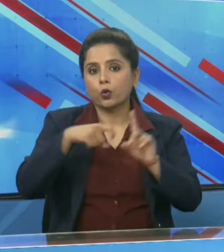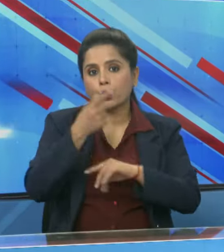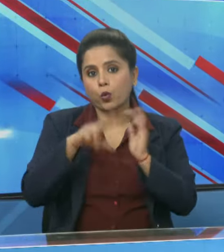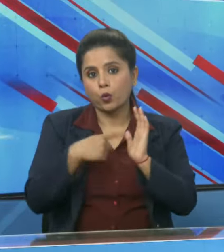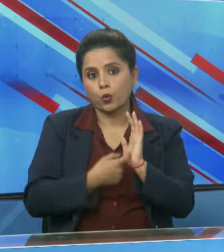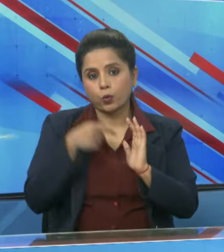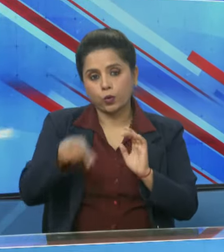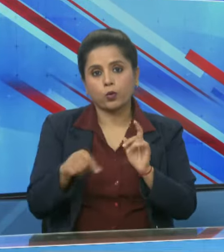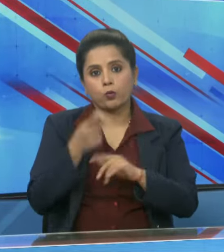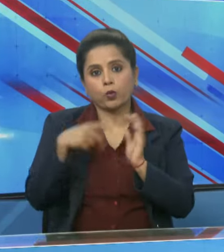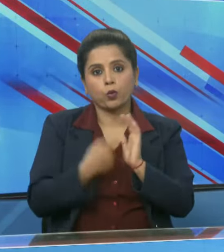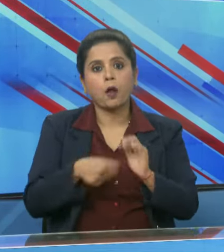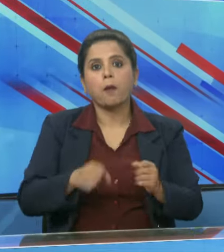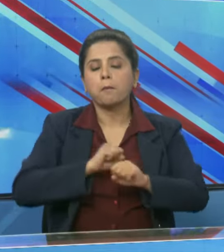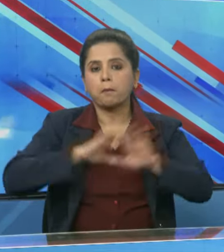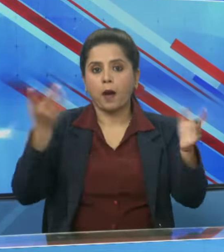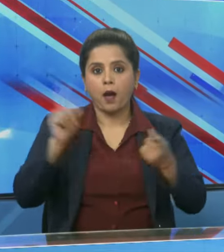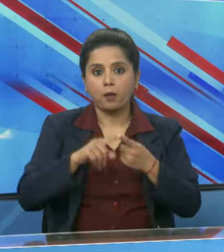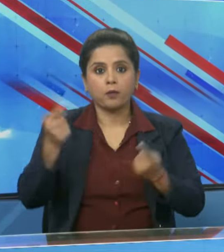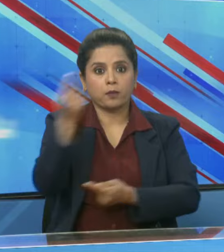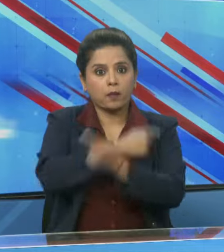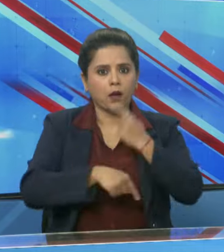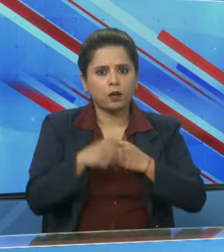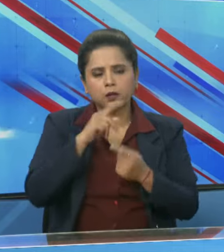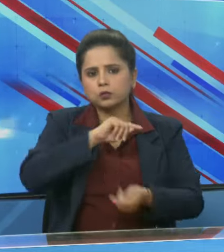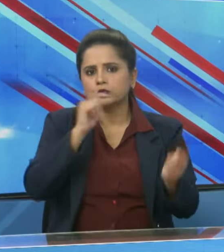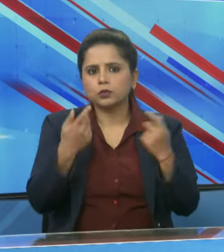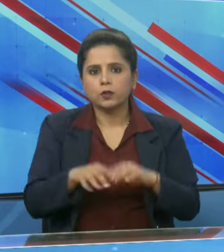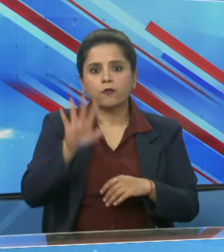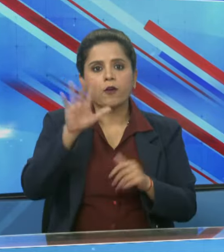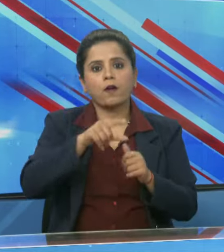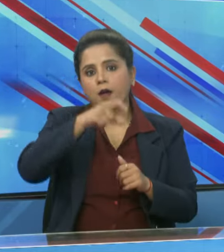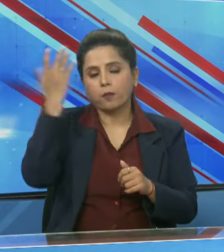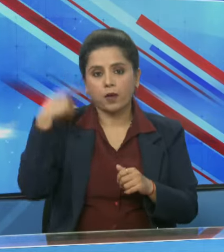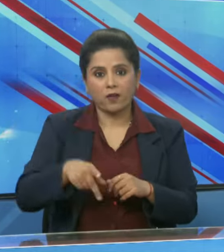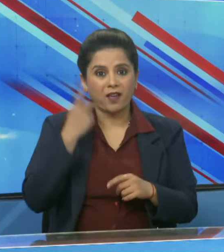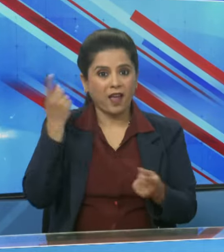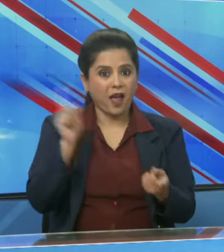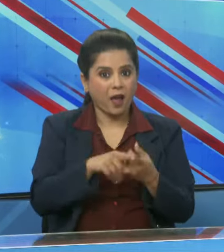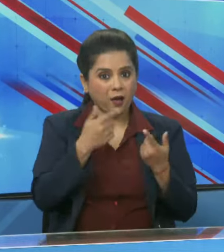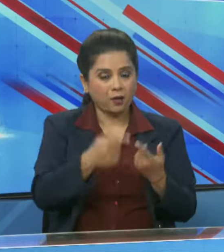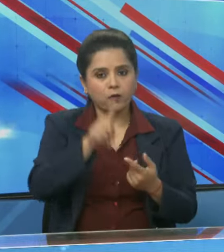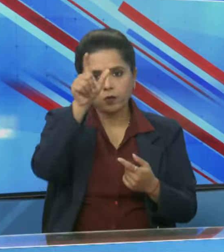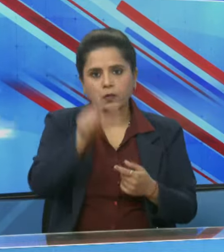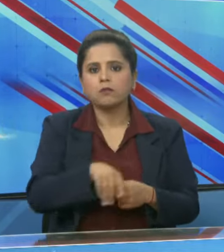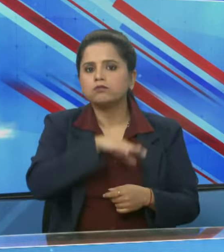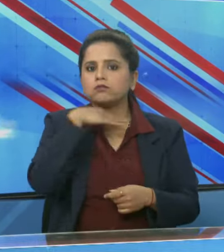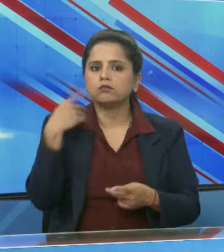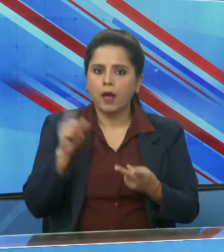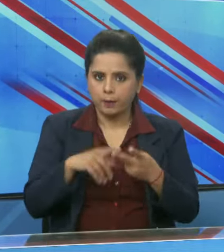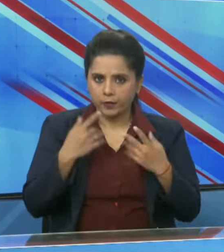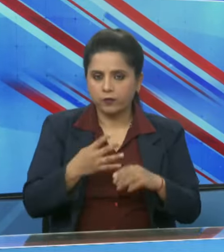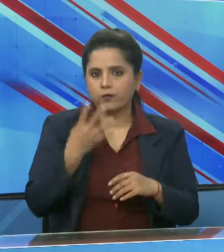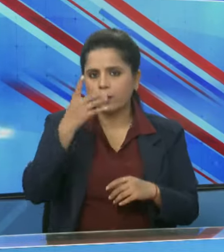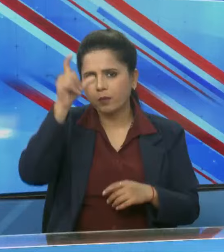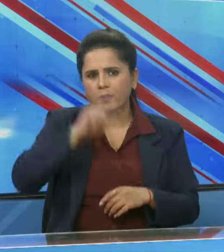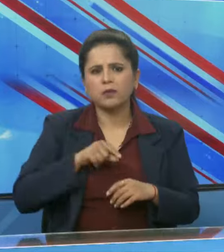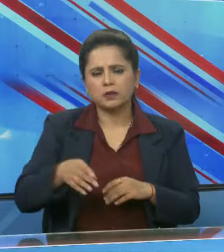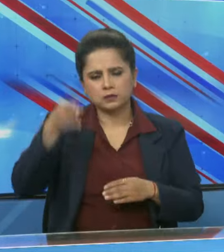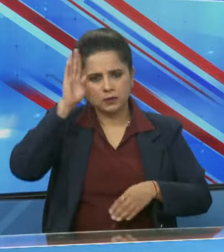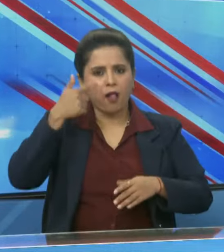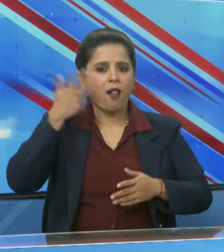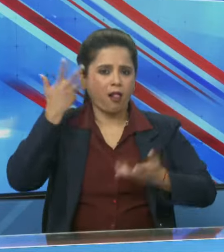mein ghatit bomb visfot ab rajneetik vivad mein badal gaya hai। 5 अप्रैल को हुई इस घटना में एक व्यक्ति की मौत हो गई थी और 4 लोग गंभीर